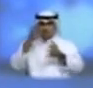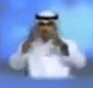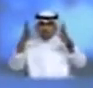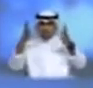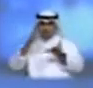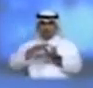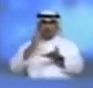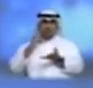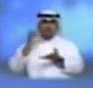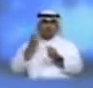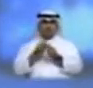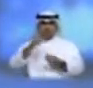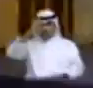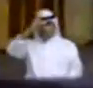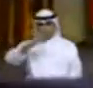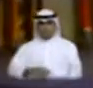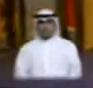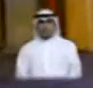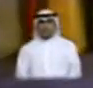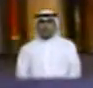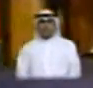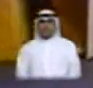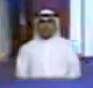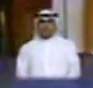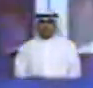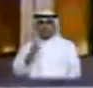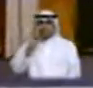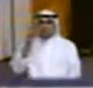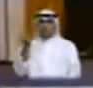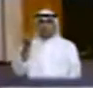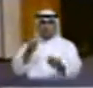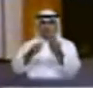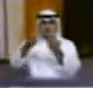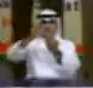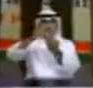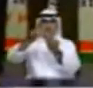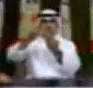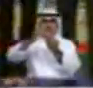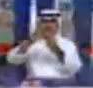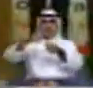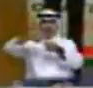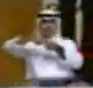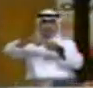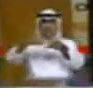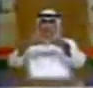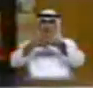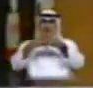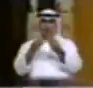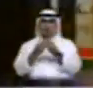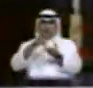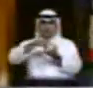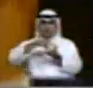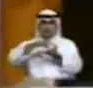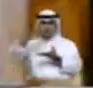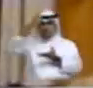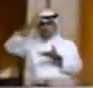العرب والأتراك. في إطار تعزيز التعاون التجاري والاقتصادي والاستثماري بين الدول